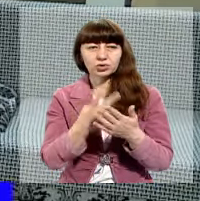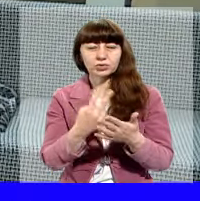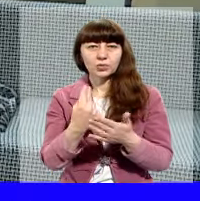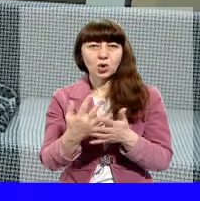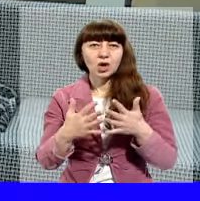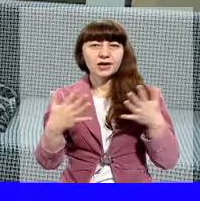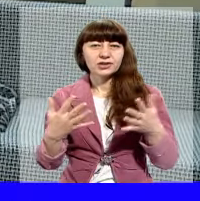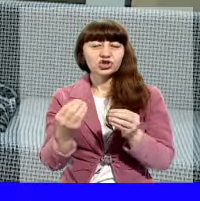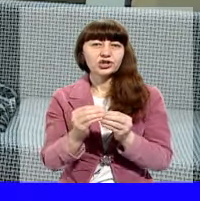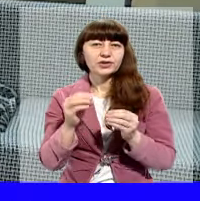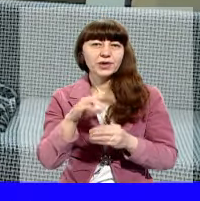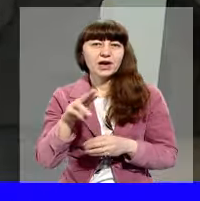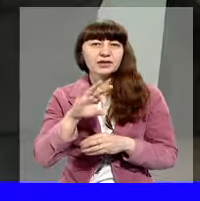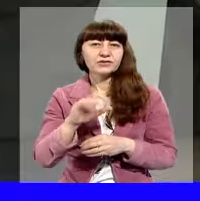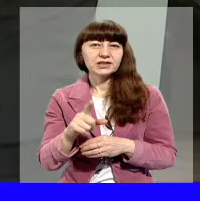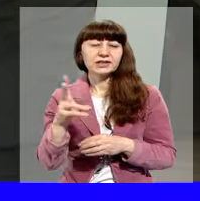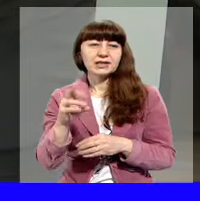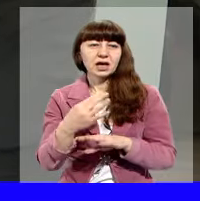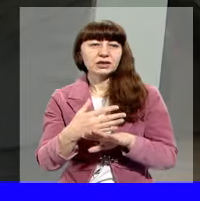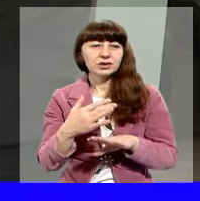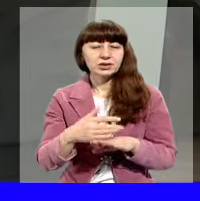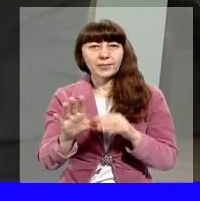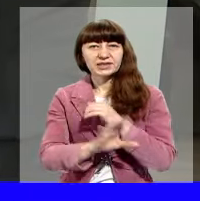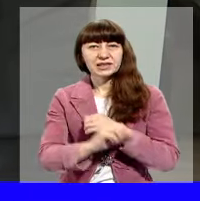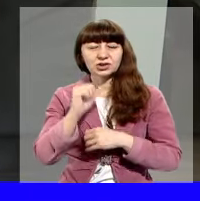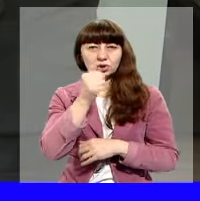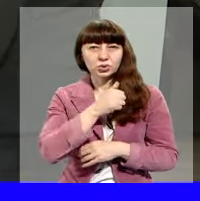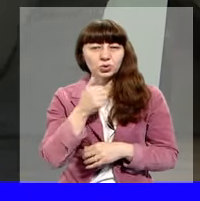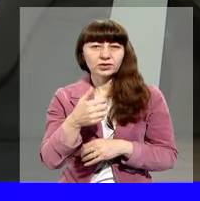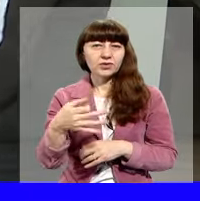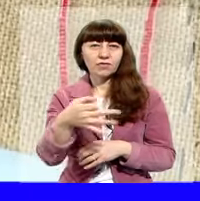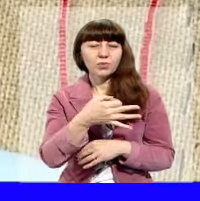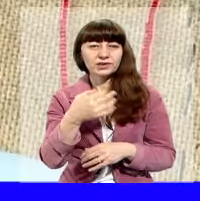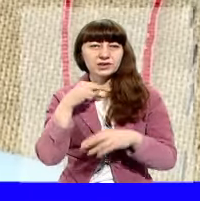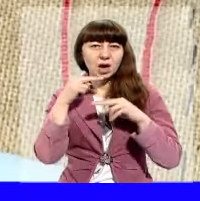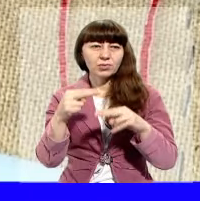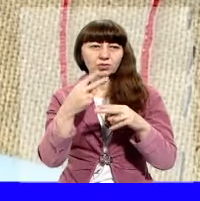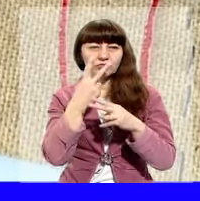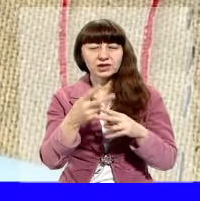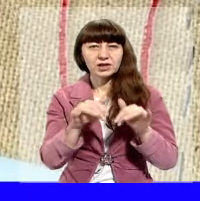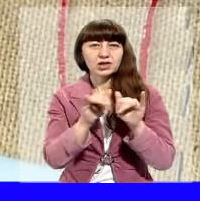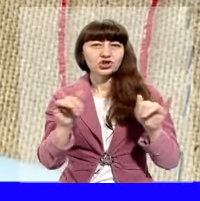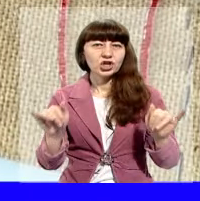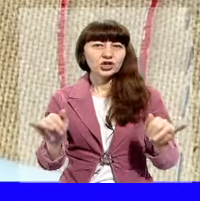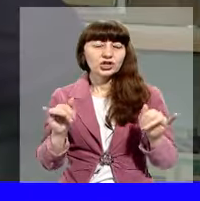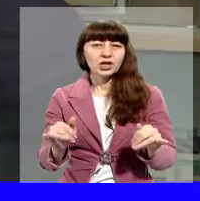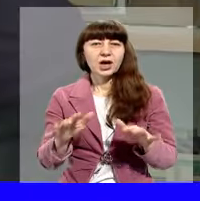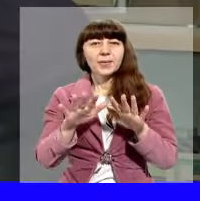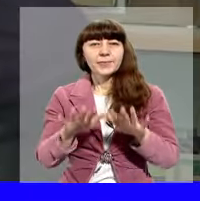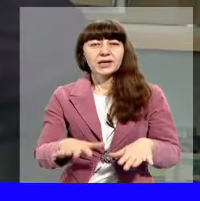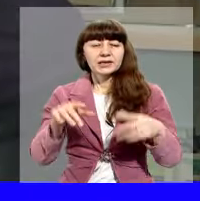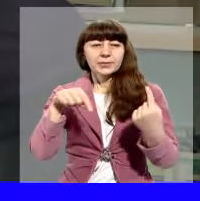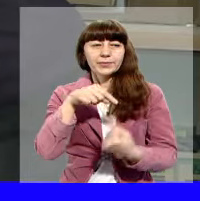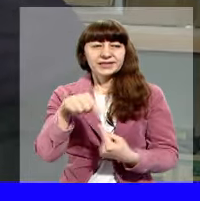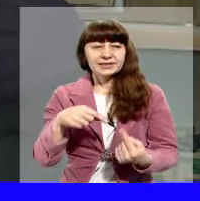Соңғы жылдары облыста шағын және орта бизнес нысандарының саны арта түскені байқалады. Бұл осы салада өндірілетін өнімді кеңейтуге